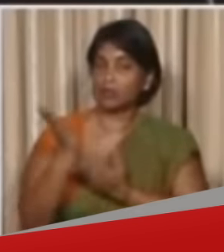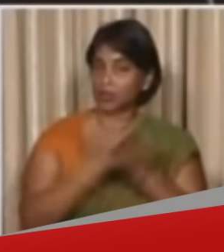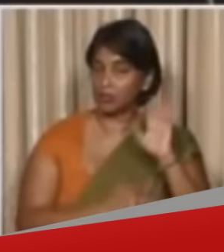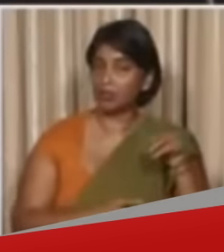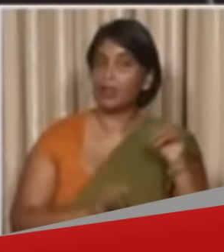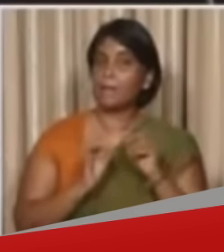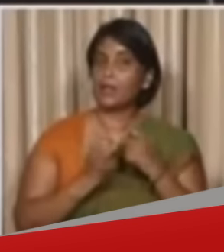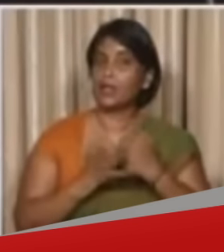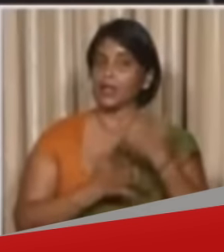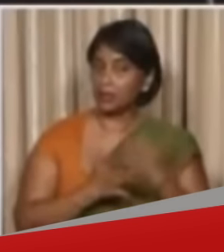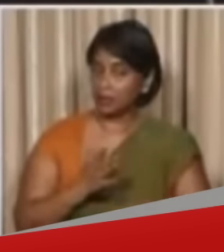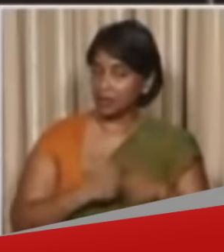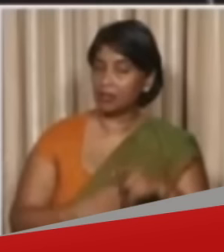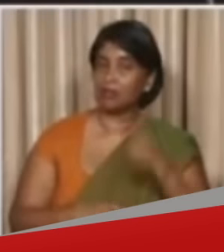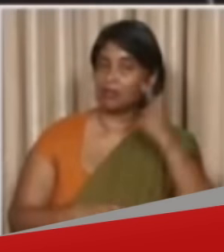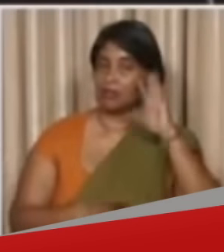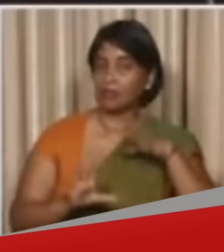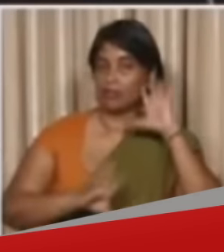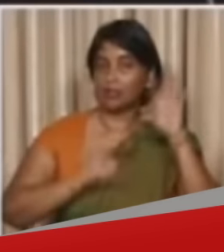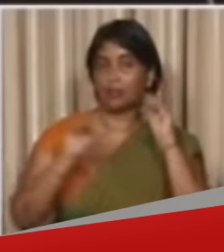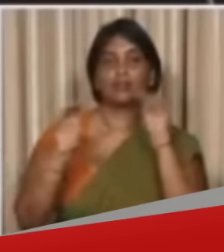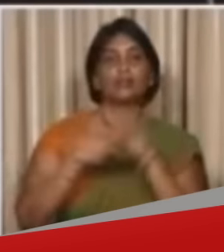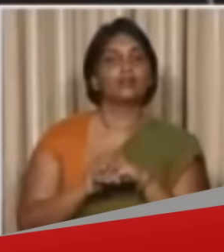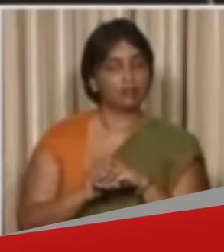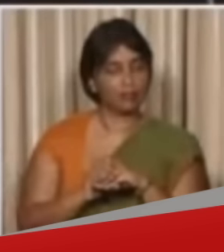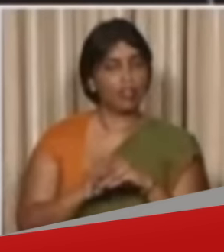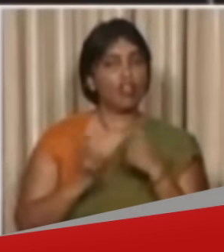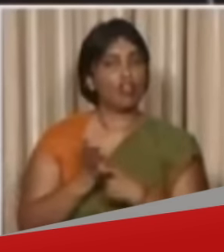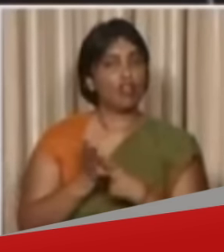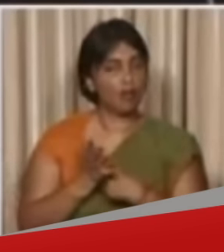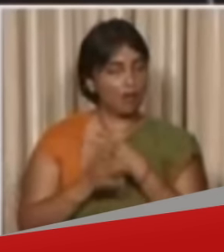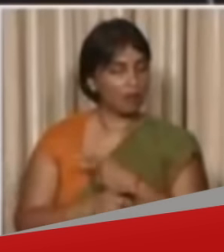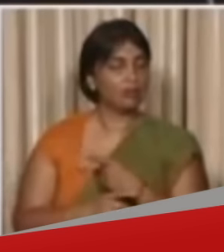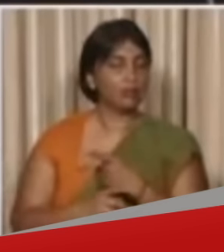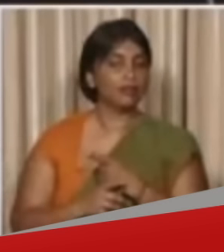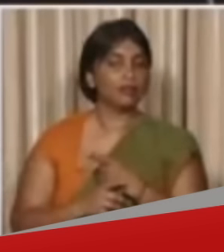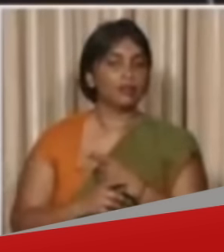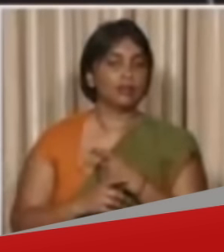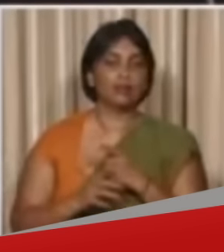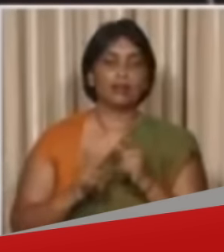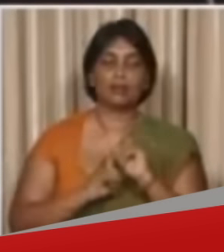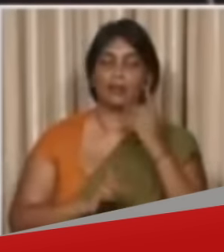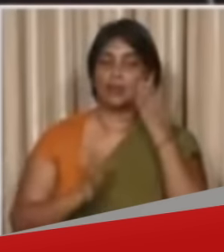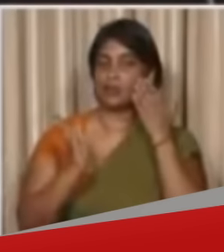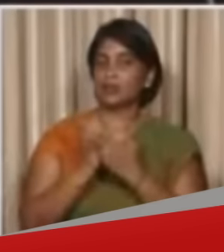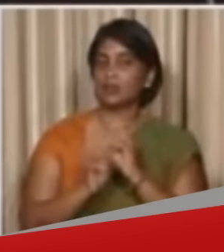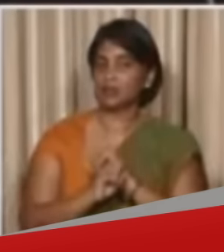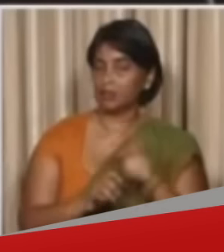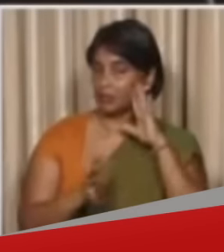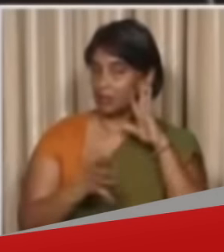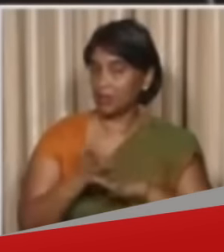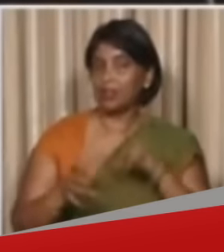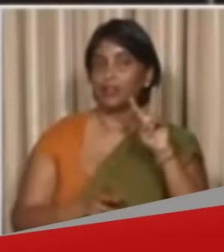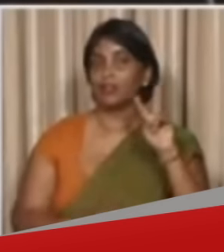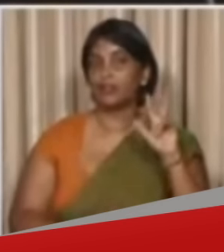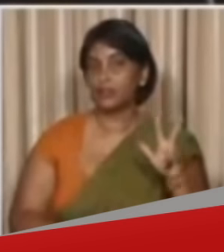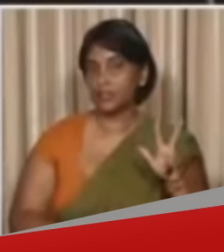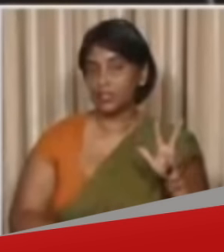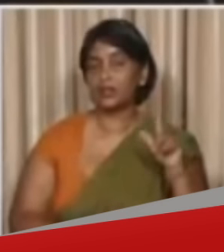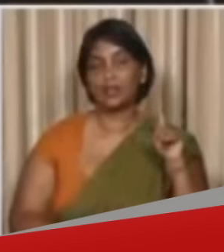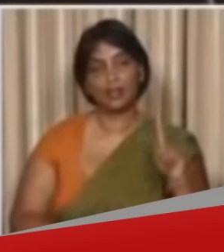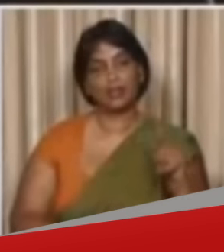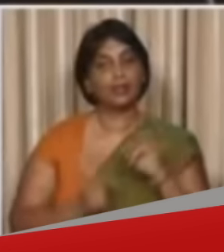බී වාර්තාවට අසත්‍ය කරුණු අඩංගු බවට මහාචාර්ය රොහාන් ගුණරත්න දෙරණ අලුත් පාර්ලිමේන්තු වැඩසටහන ඉදිරිපත් කළ ප්‍රකාශයේ 28 එක සාහනි අභේසර